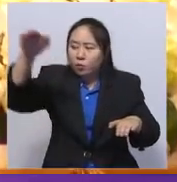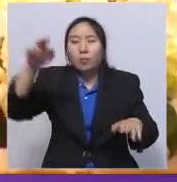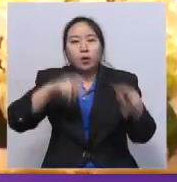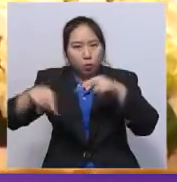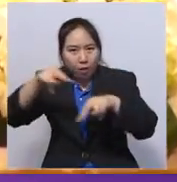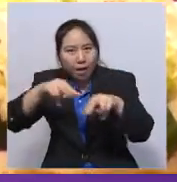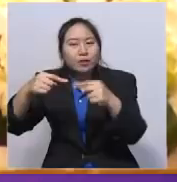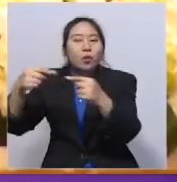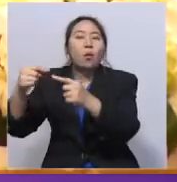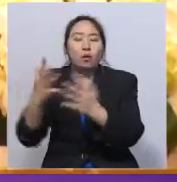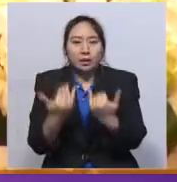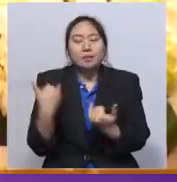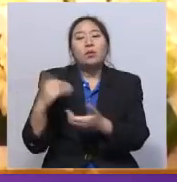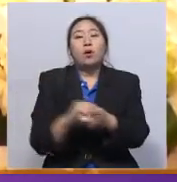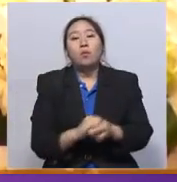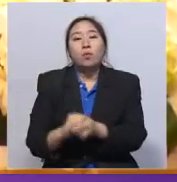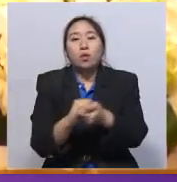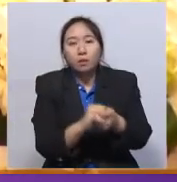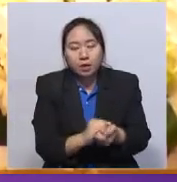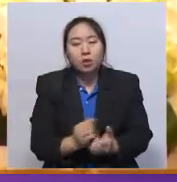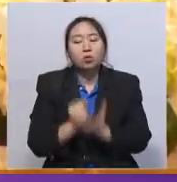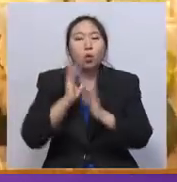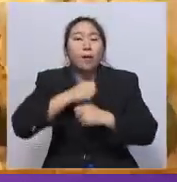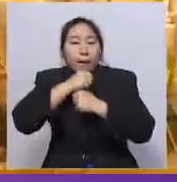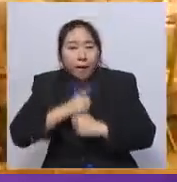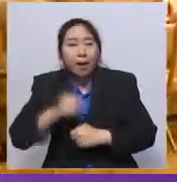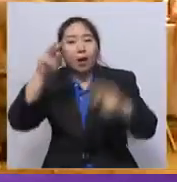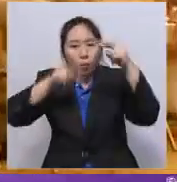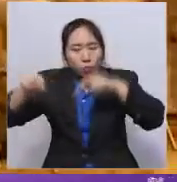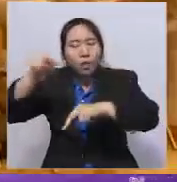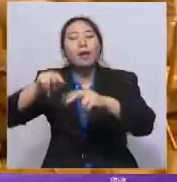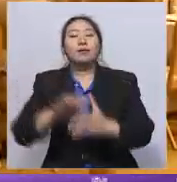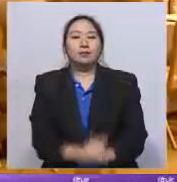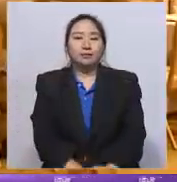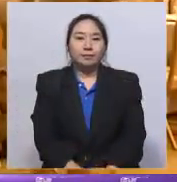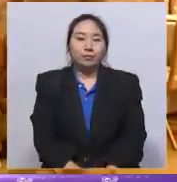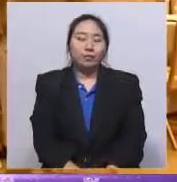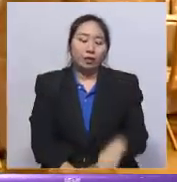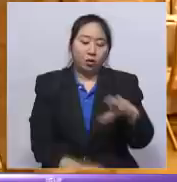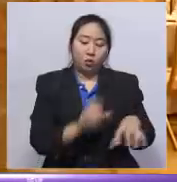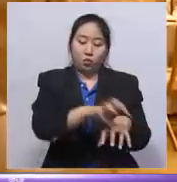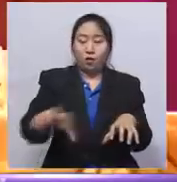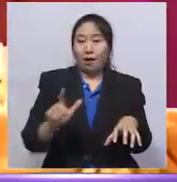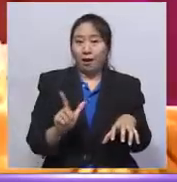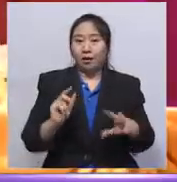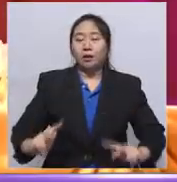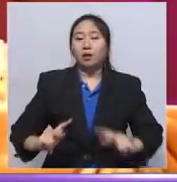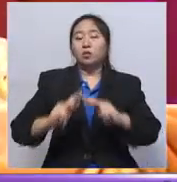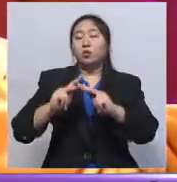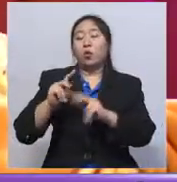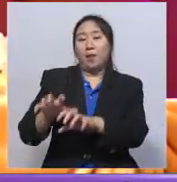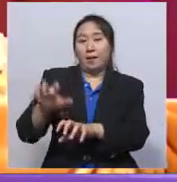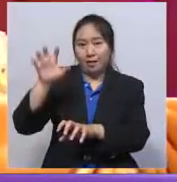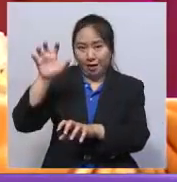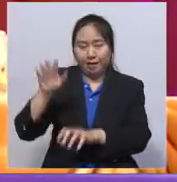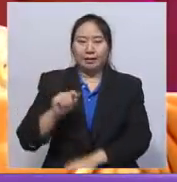ดียวกันเราก็จะมีความร่วมมือกันในการที่ดูแลผู้สูงวัย ขณะที่หน่วยงานขับเคลื่อนหลักอย่างกระทรวงมหาดไทยก